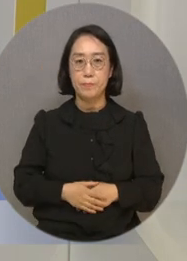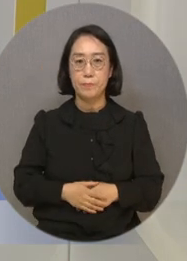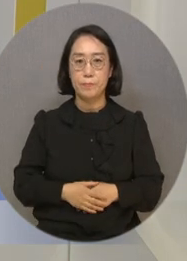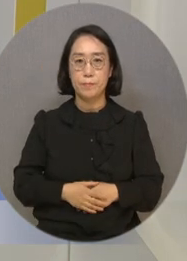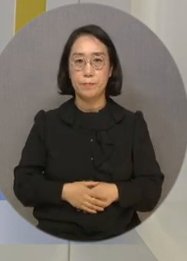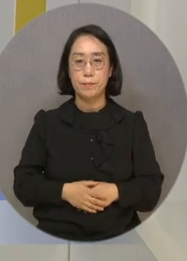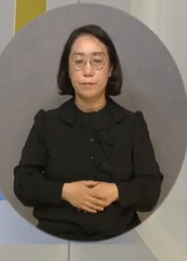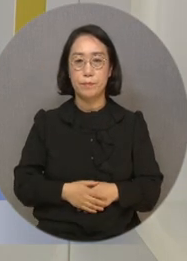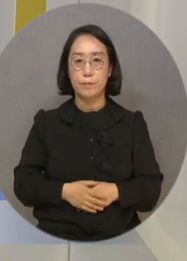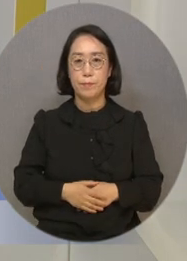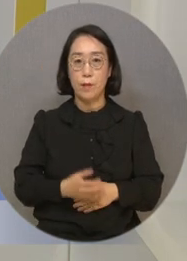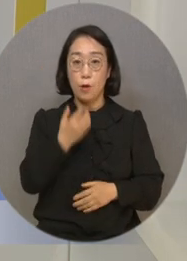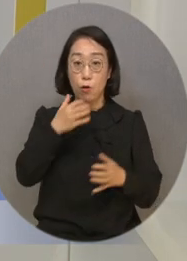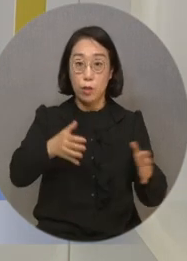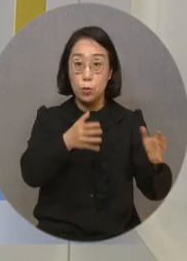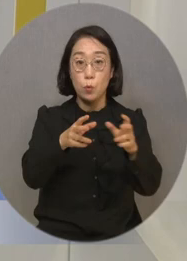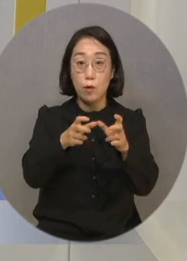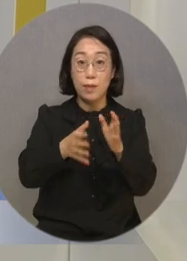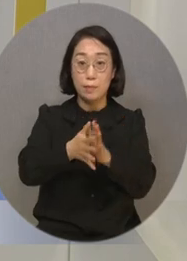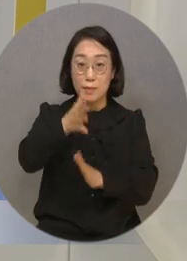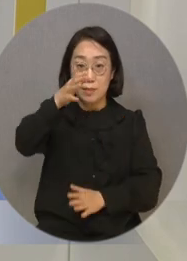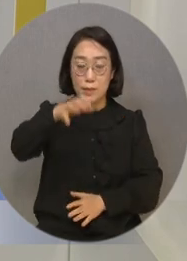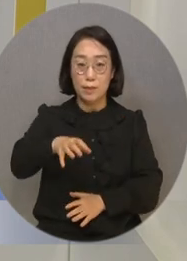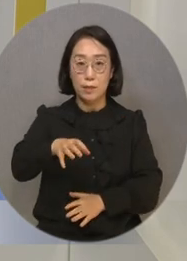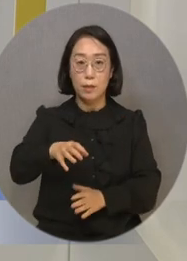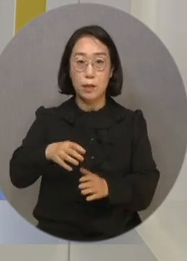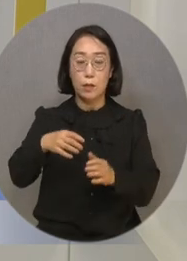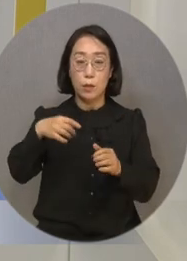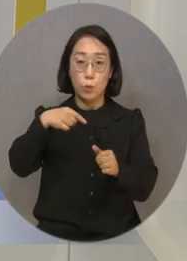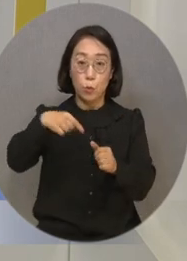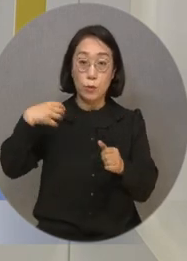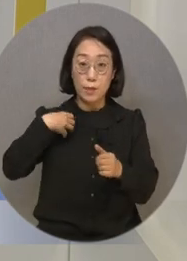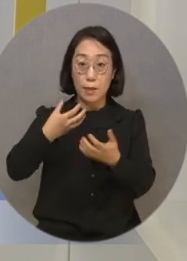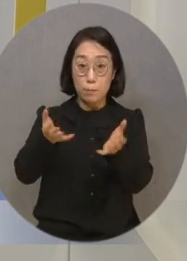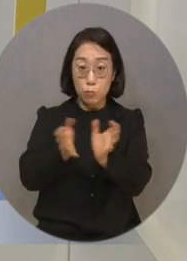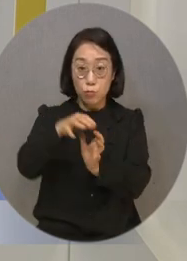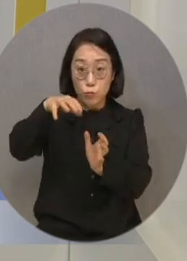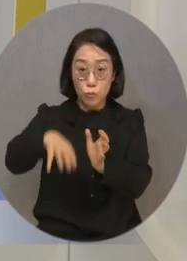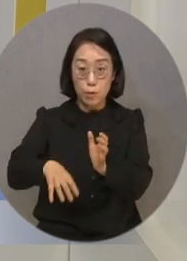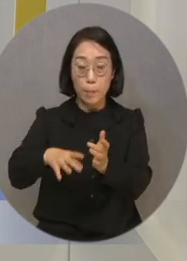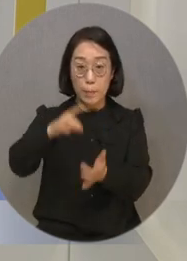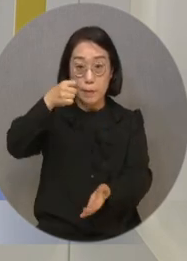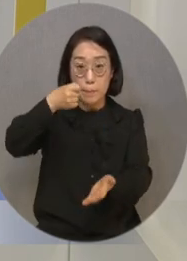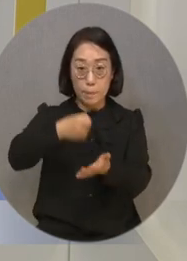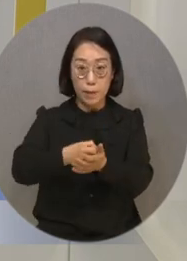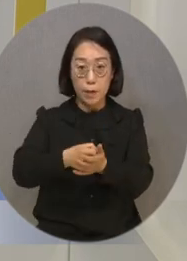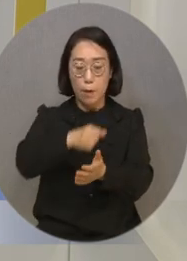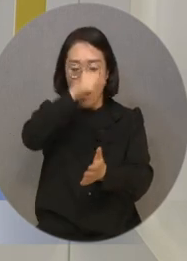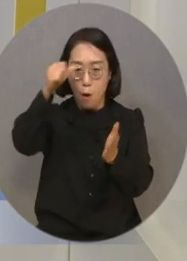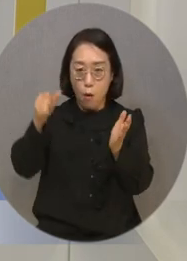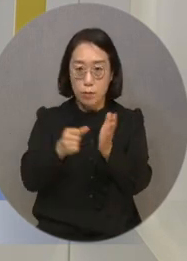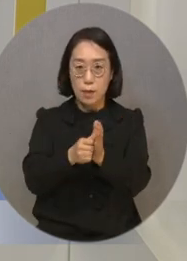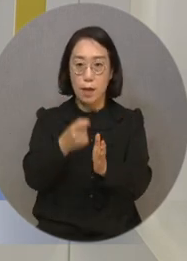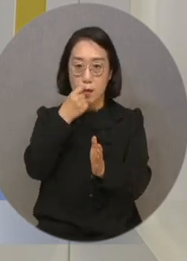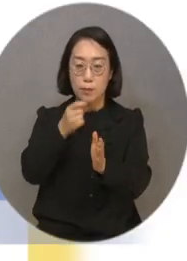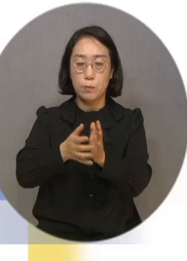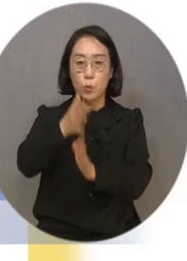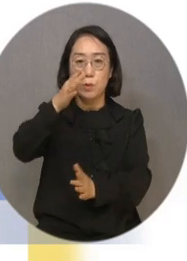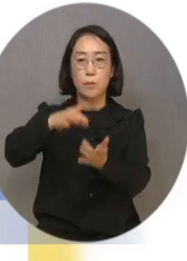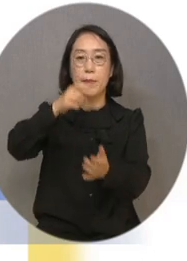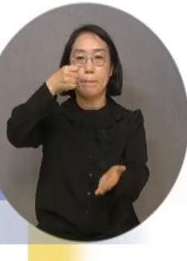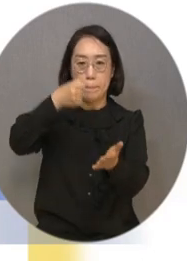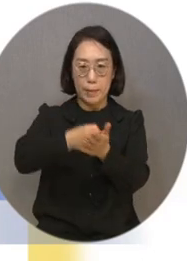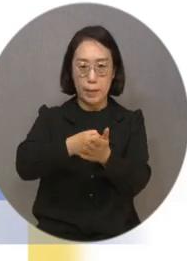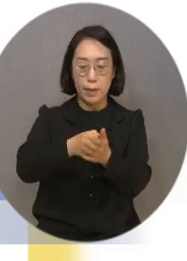다음 뉴스입니다 경기도 성남시가 교육부가 지정하는 2023년 장애인 평생학습도시로 선정됐습니다